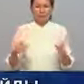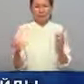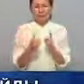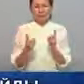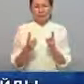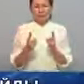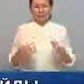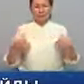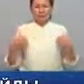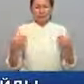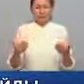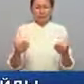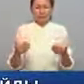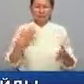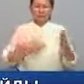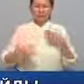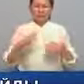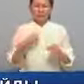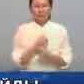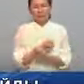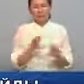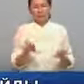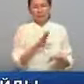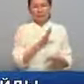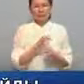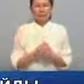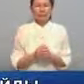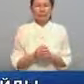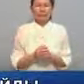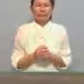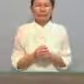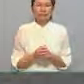шымкенттіктер шат көңілмен тарқасты. Кенжехан Дүйсенбі, Мұрат Адинаев, Тұран Ньюс.